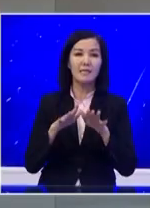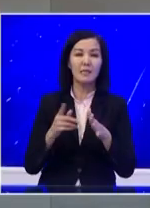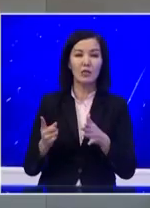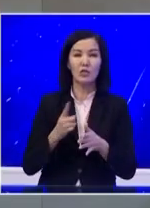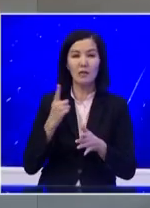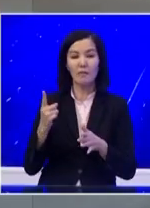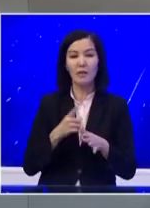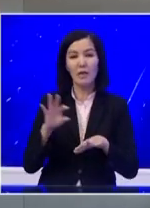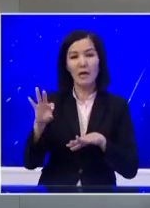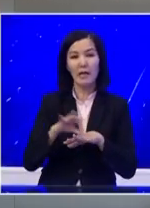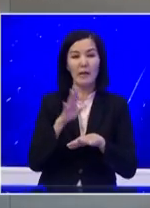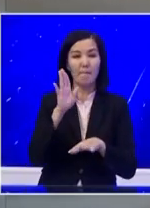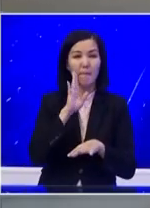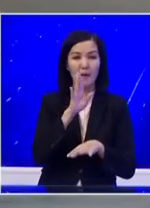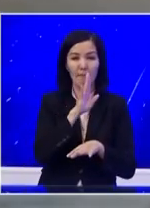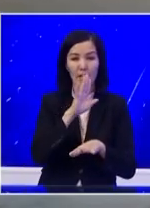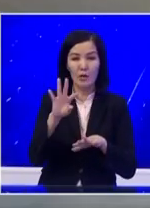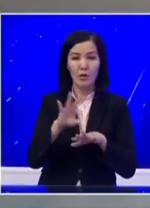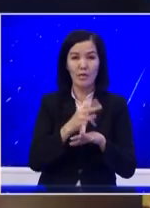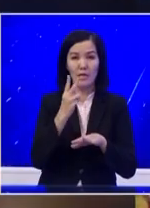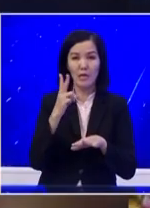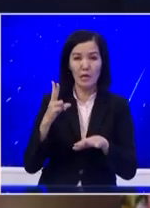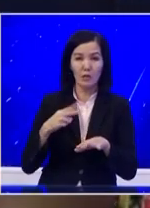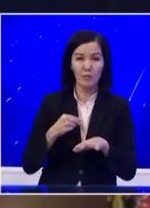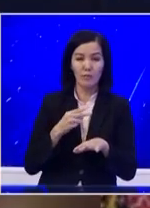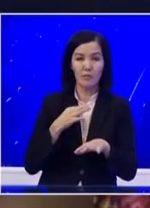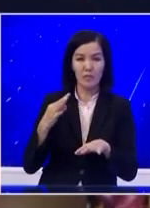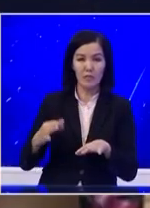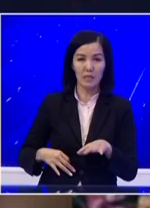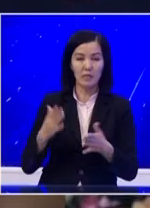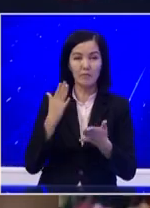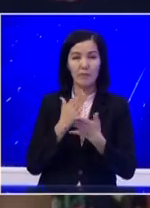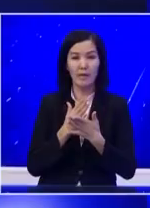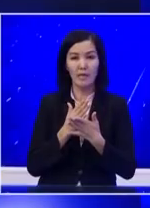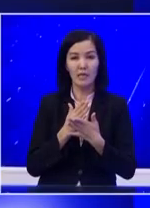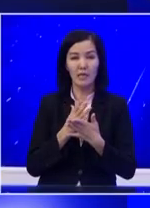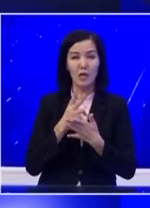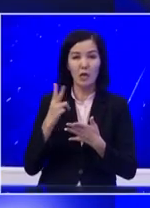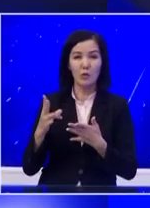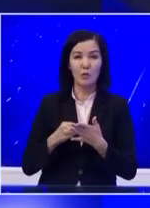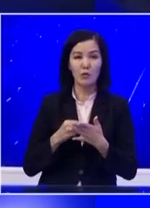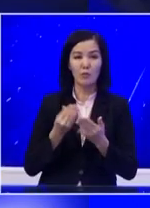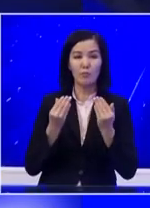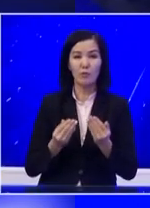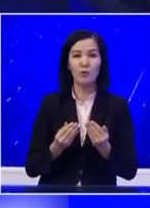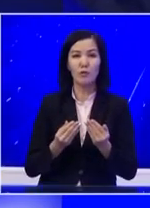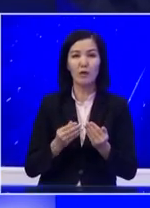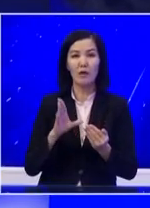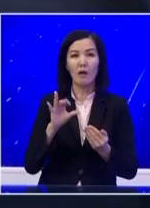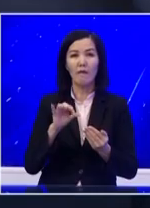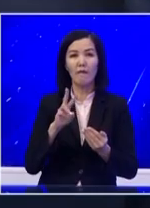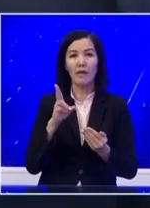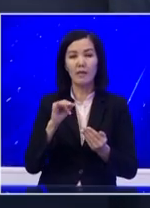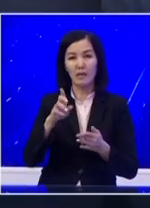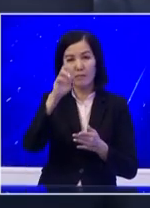жар, ардақты ана, жолдасымен екі бала сүйіп отыр. Ана салған сара жолды қызы да жалғамақ екен. Бүгінде ол Венгрия